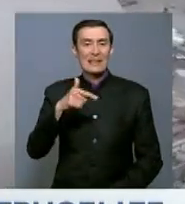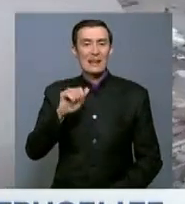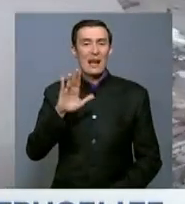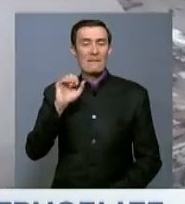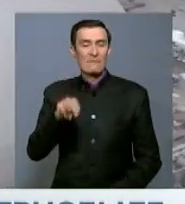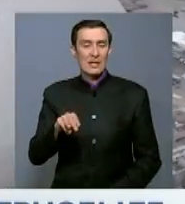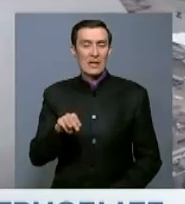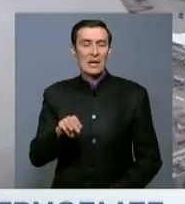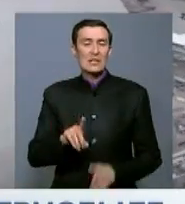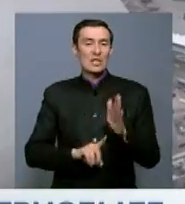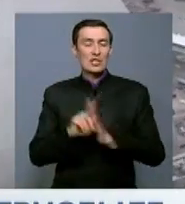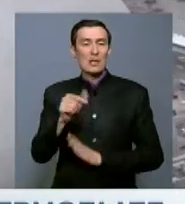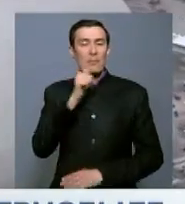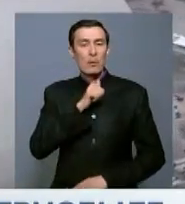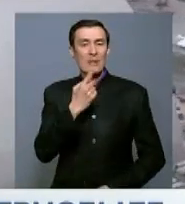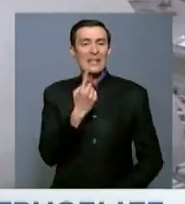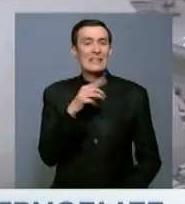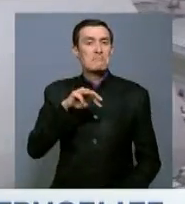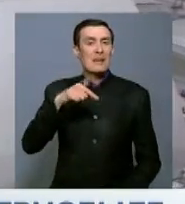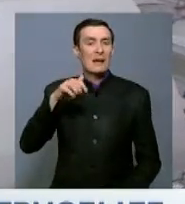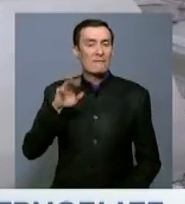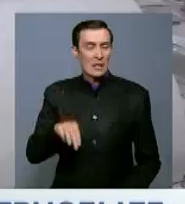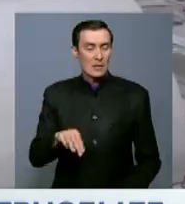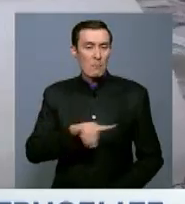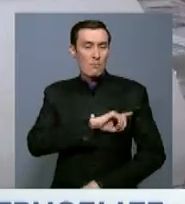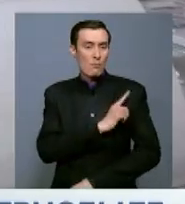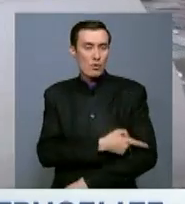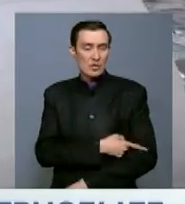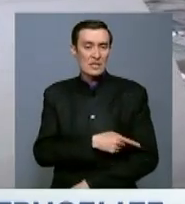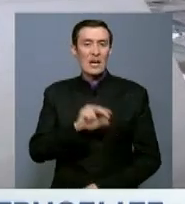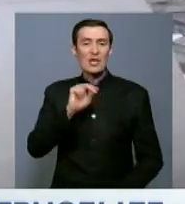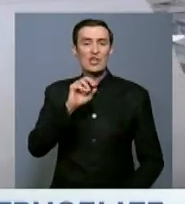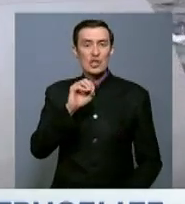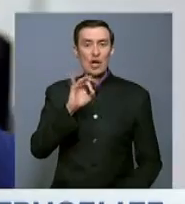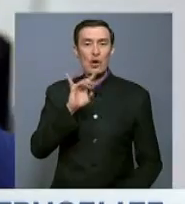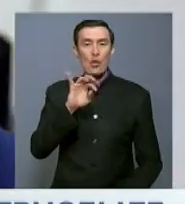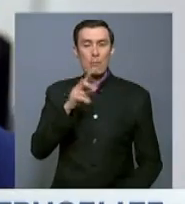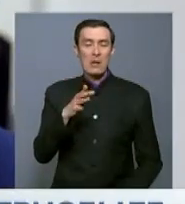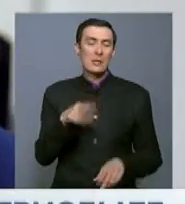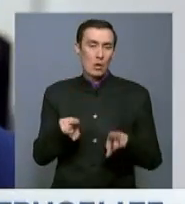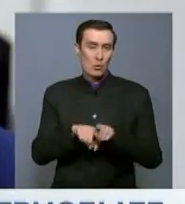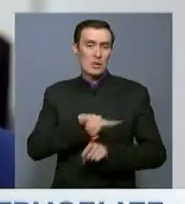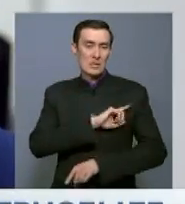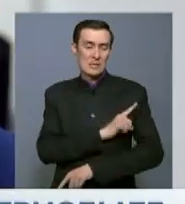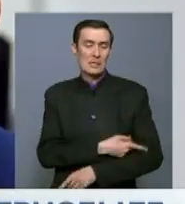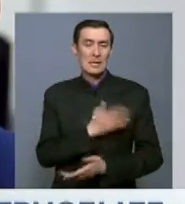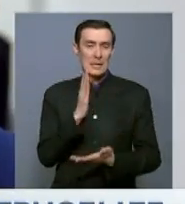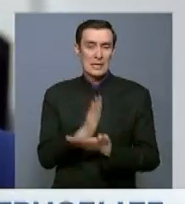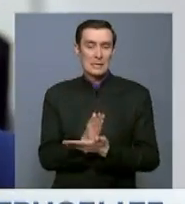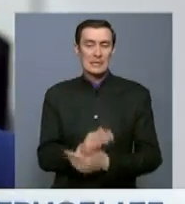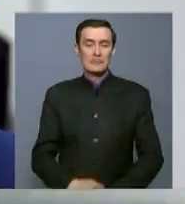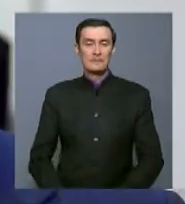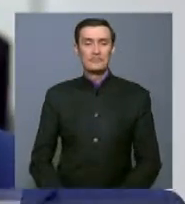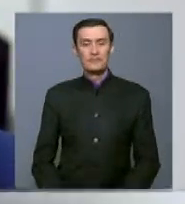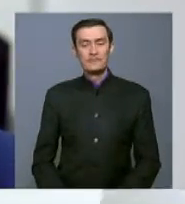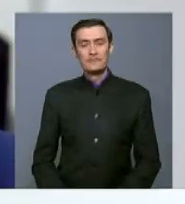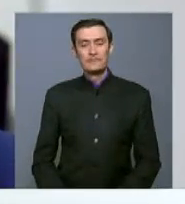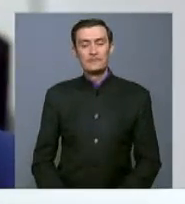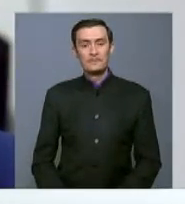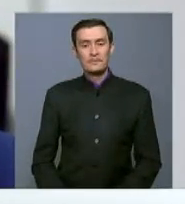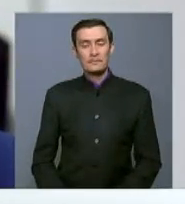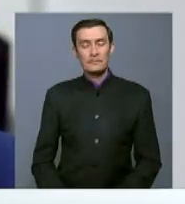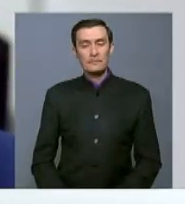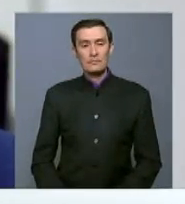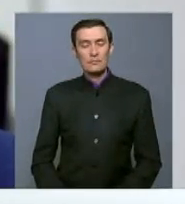запустят 1 мегаватт. Необходимая инфраструктура для таких мощностей в Чернобыле есть. У нас есть наявные действующие